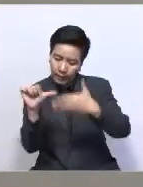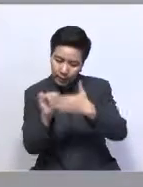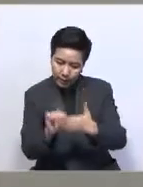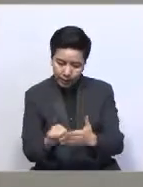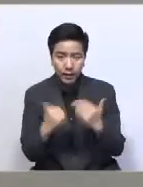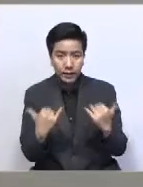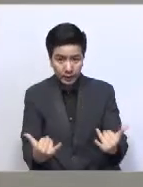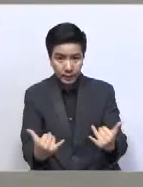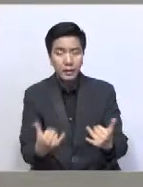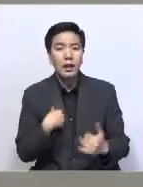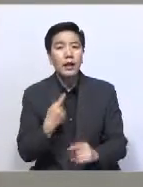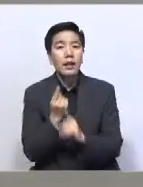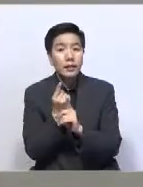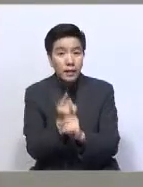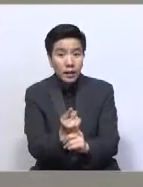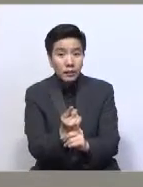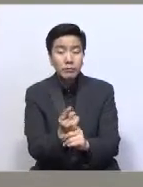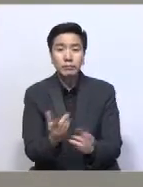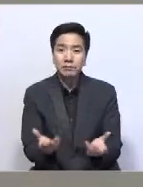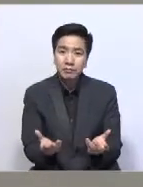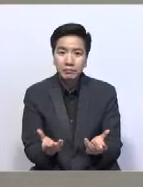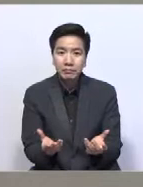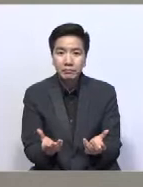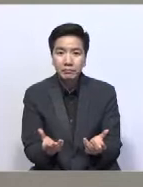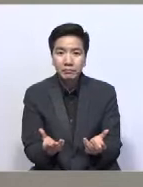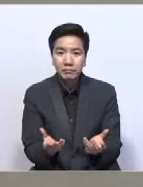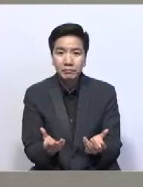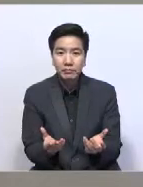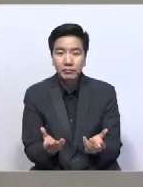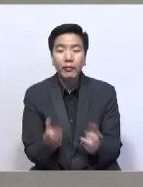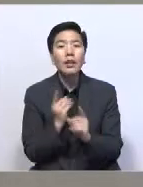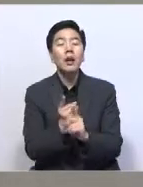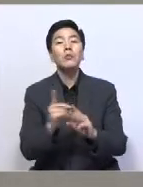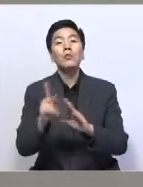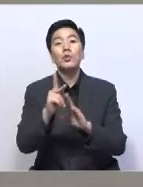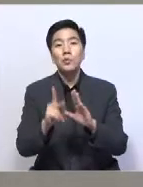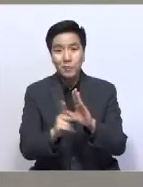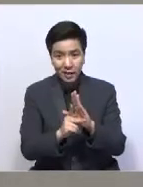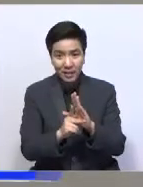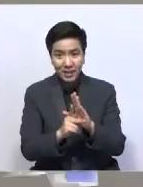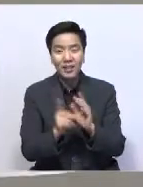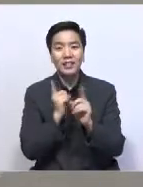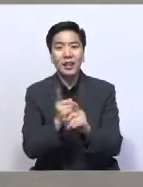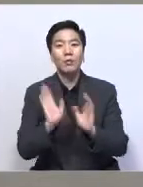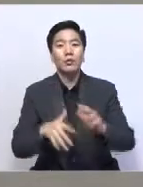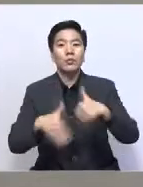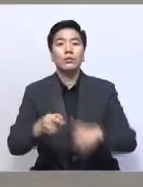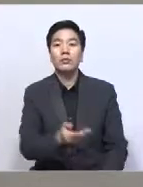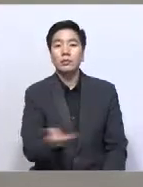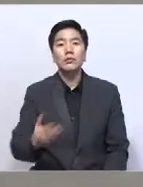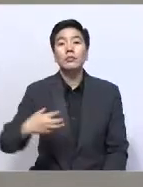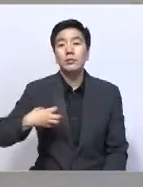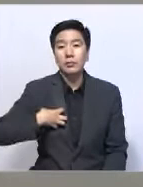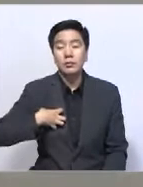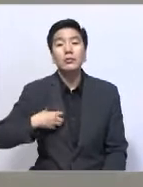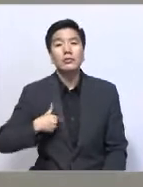ดขึ้นให้เป็นไปตามอะไรล่ะเป็นไปตามกฎหมายแล้วก็เป็นไปตามที่ประชาชนต้องการนะครับก็ผ